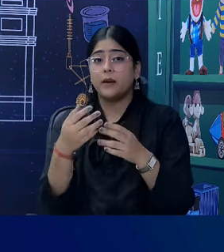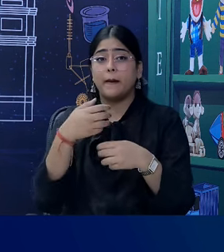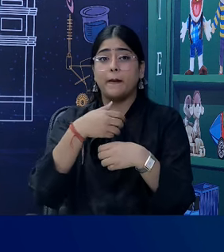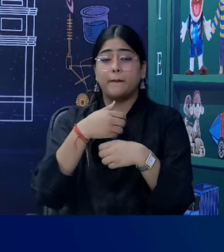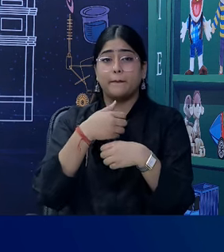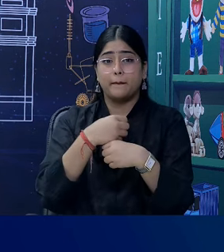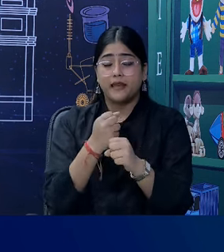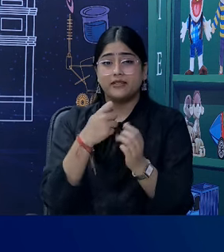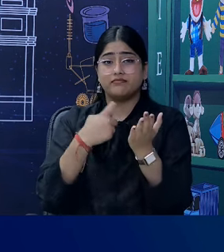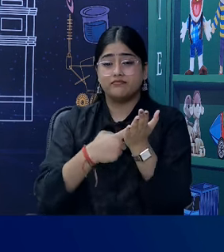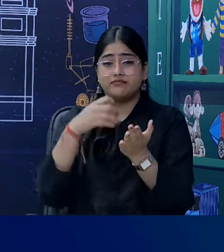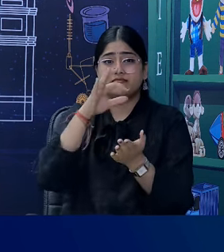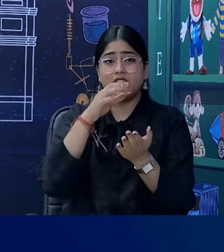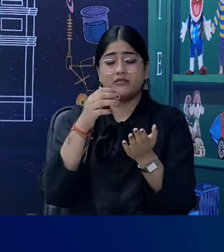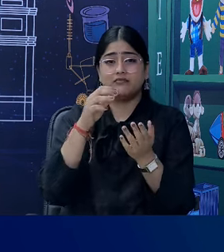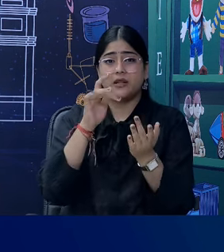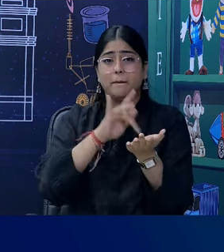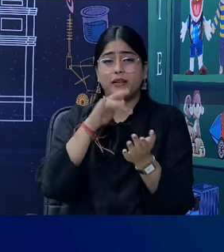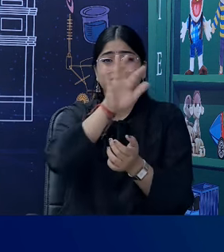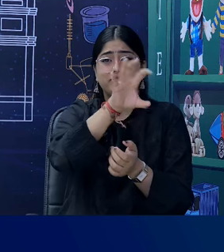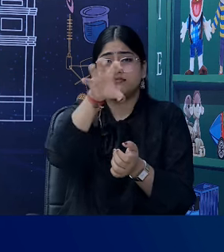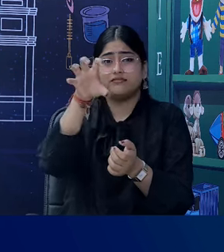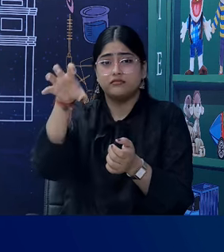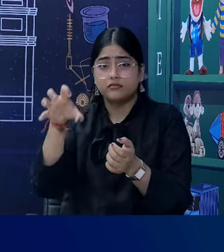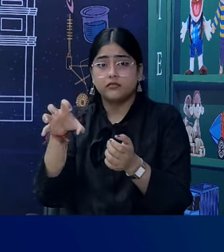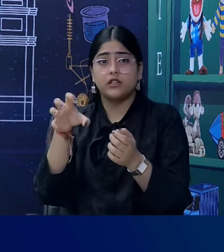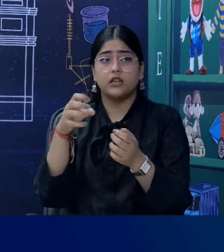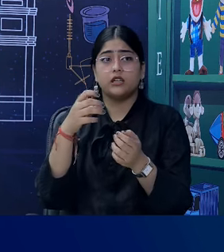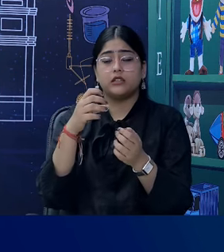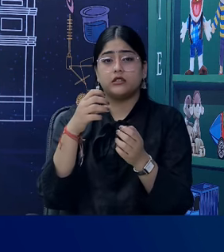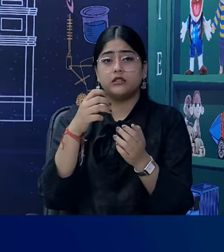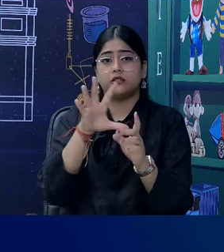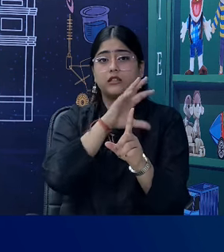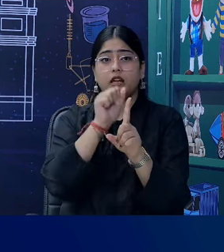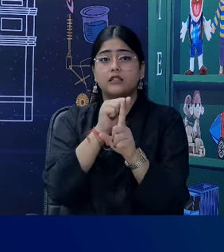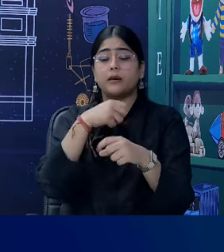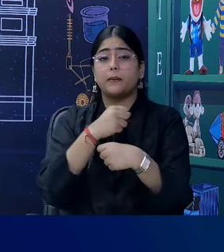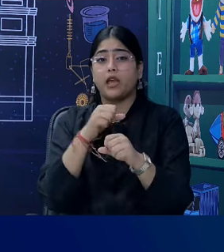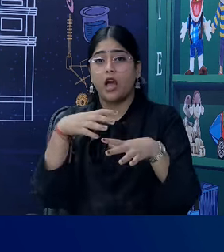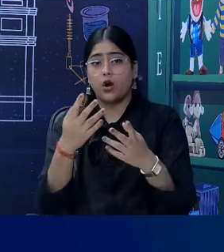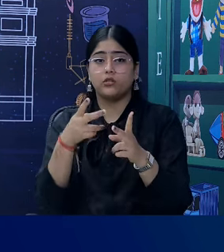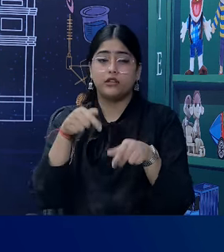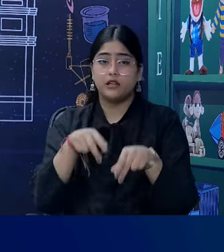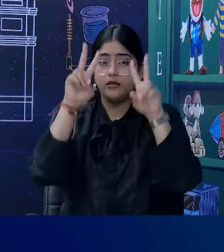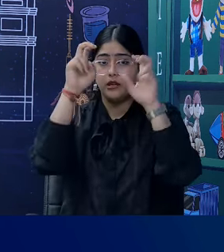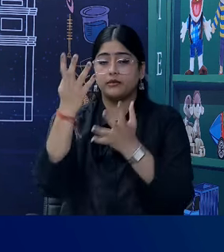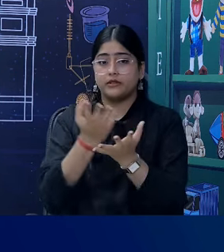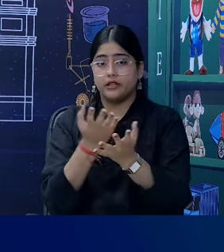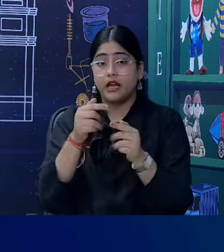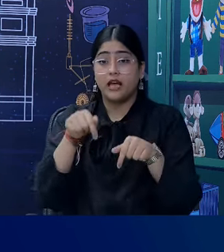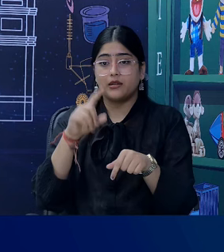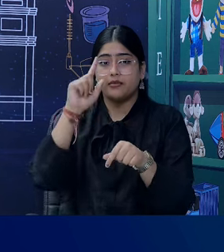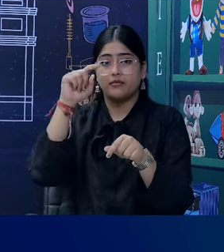कल्चर्सल संस्कृतियों इनके बारे में जानकारी साझा करने के लिए हमारे साथ हमारे मेहमान उपस्थित हैं उनसे आपका परिचय कराते